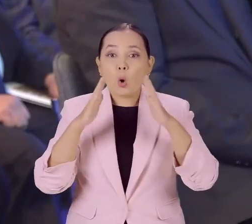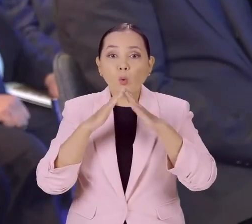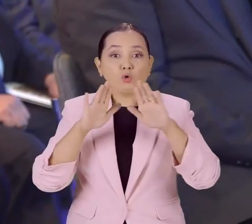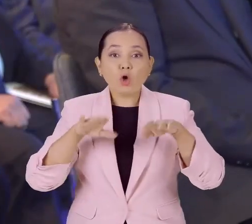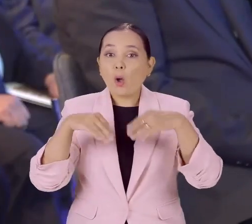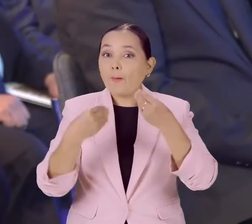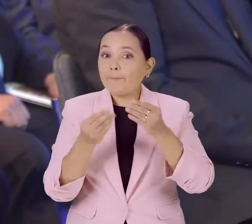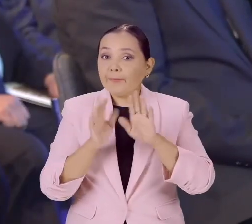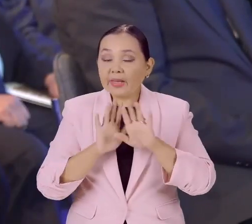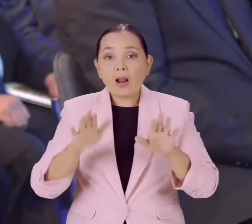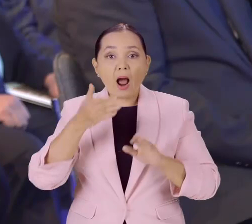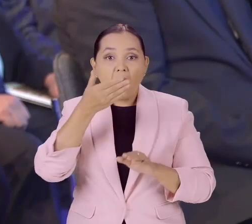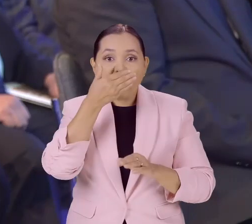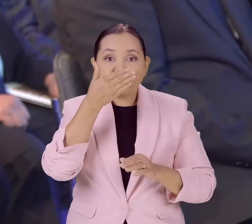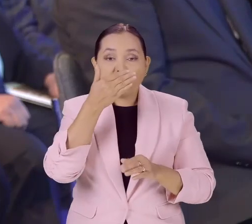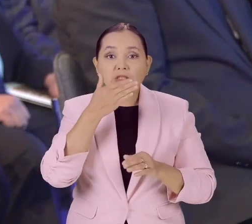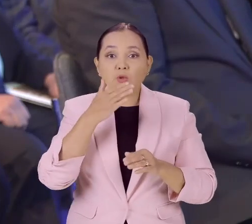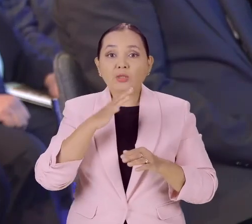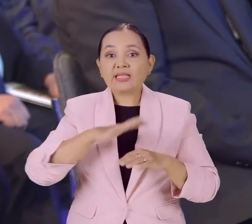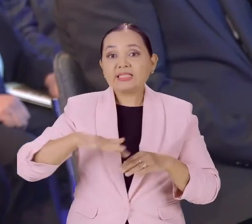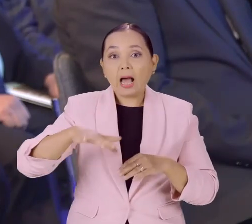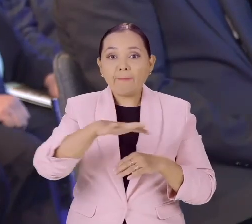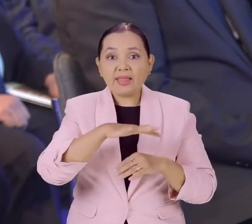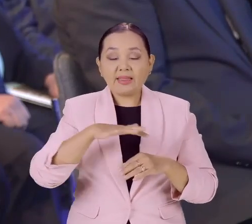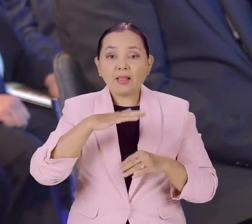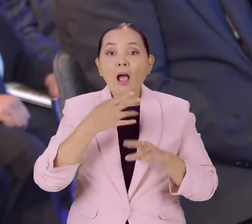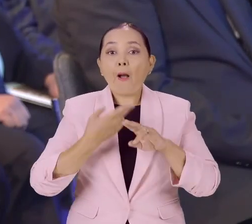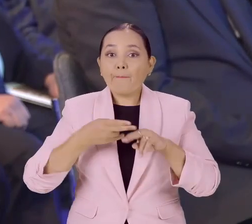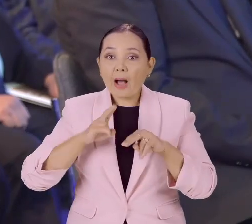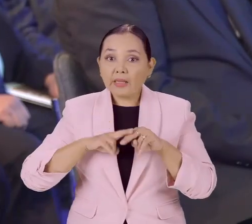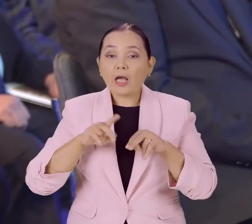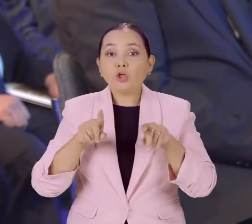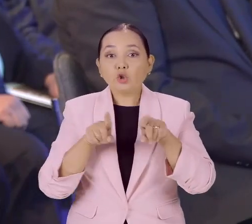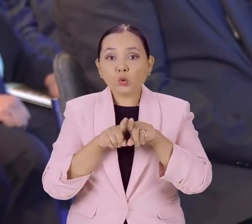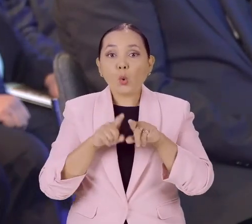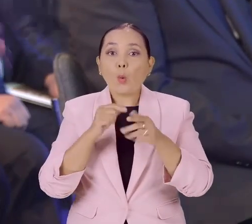uy joy bermaymiz Afg'oniston sarzaminida. Mana shu